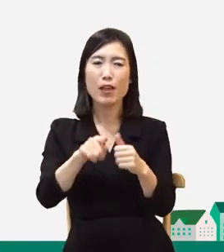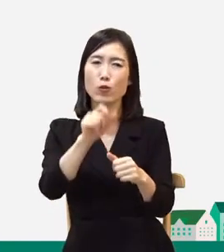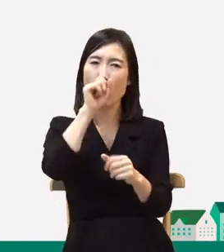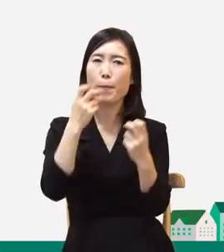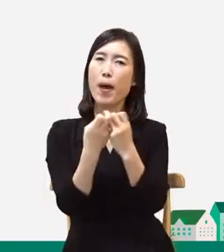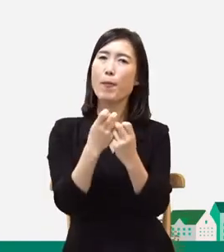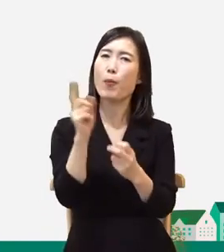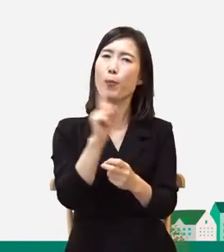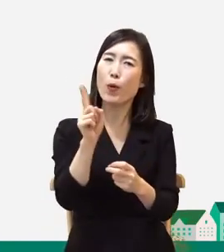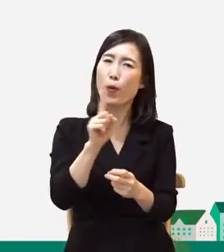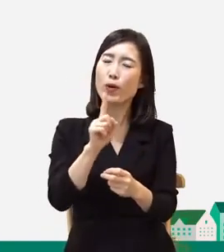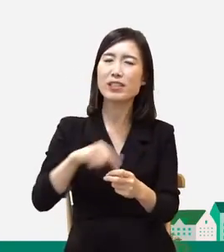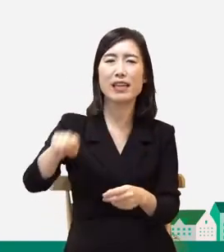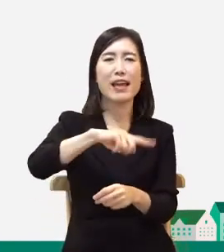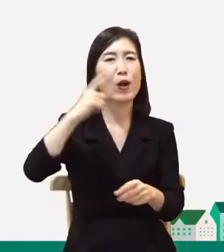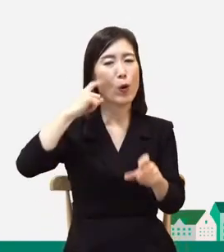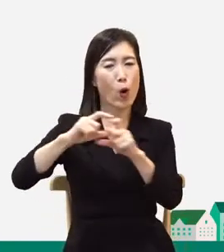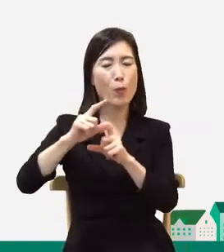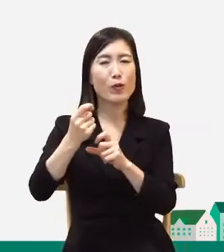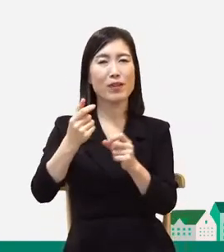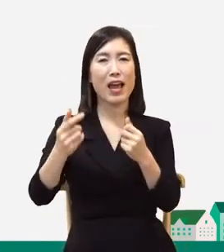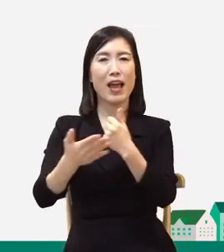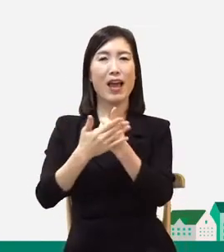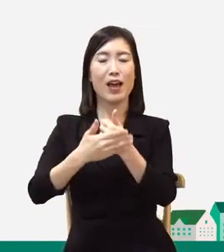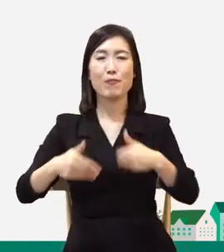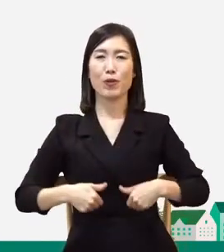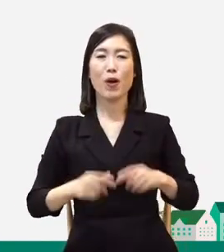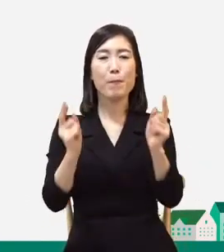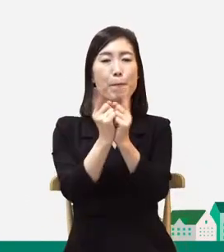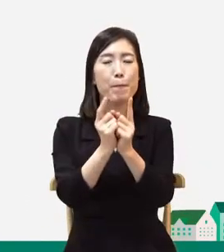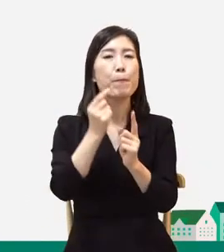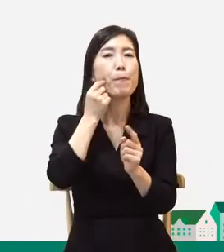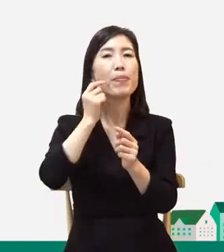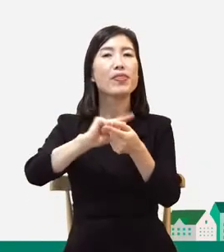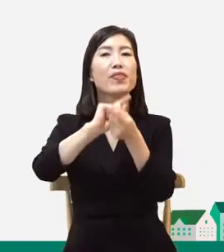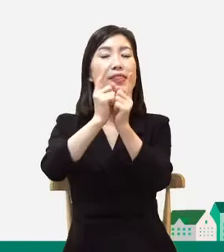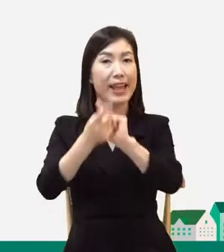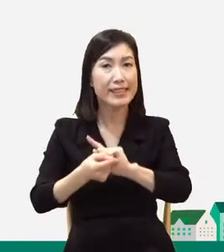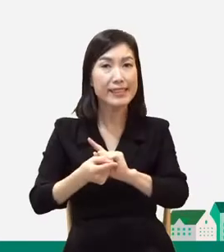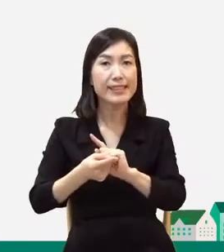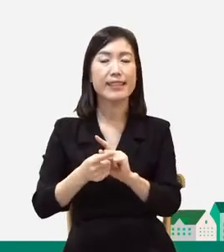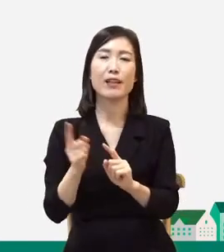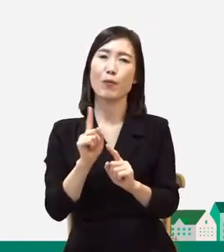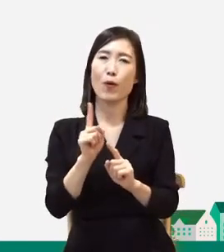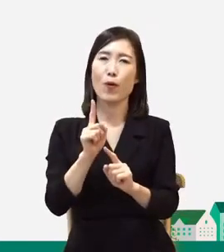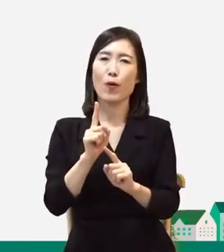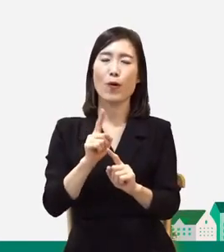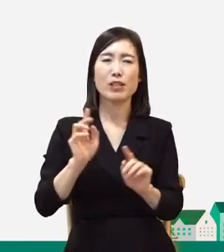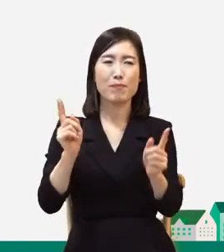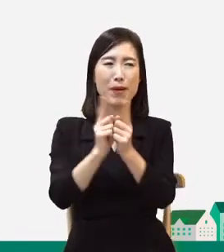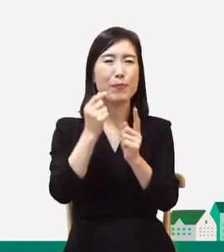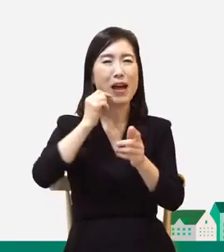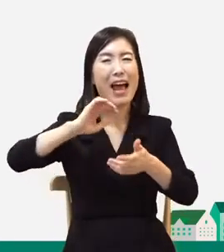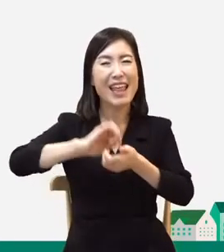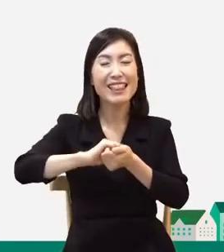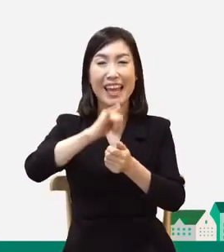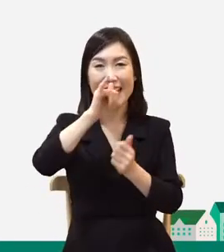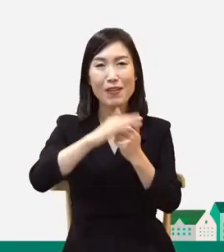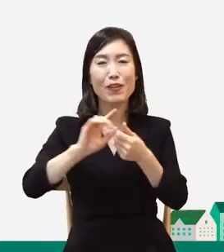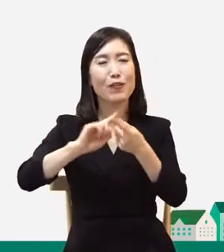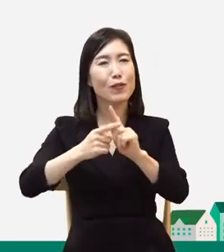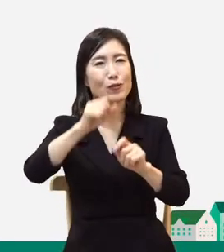다양한 분들이 좀 고민을 같이 해주셨으면 좋겠다. 이게 만나서 하지 못하는 경우들이 한계가 너무 많이 보이긴